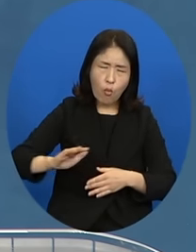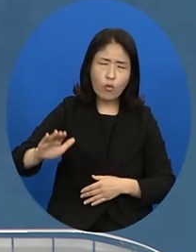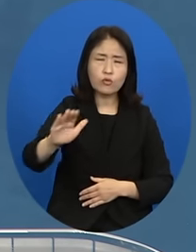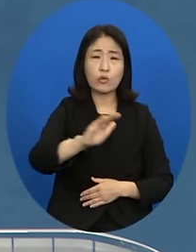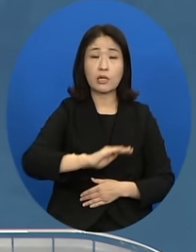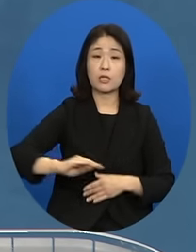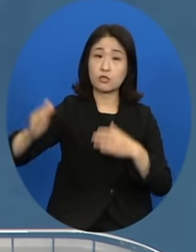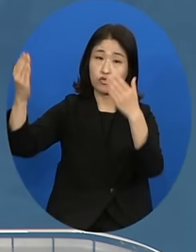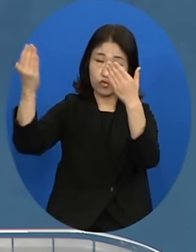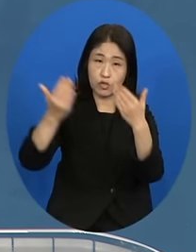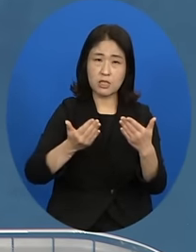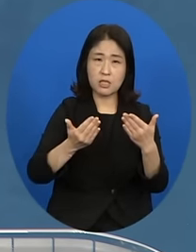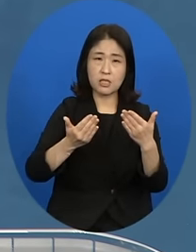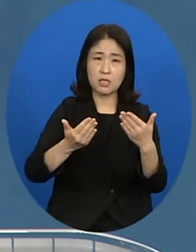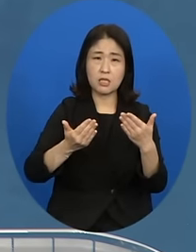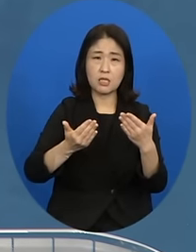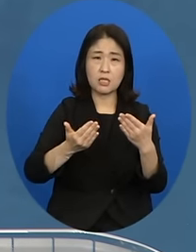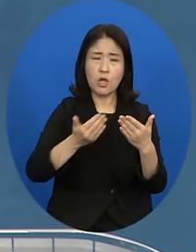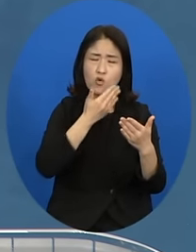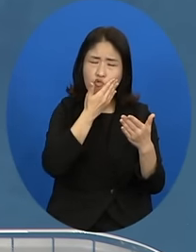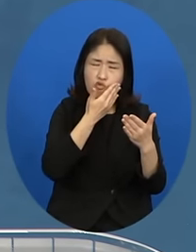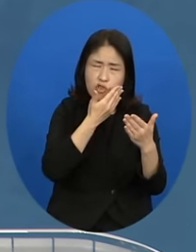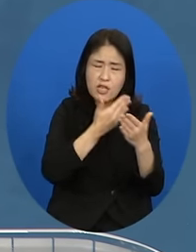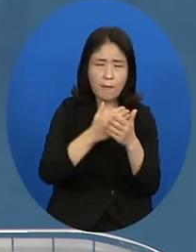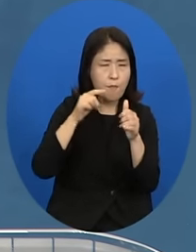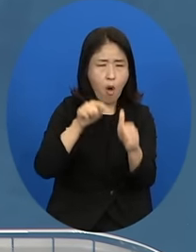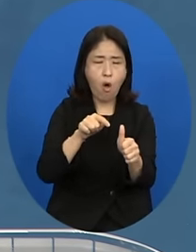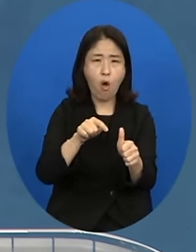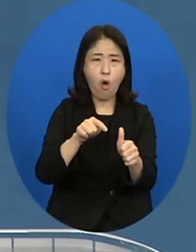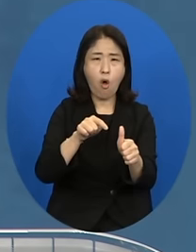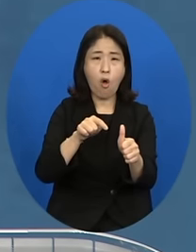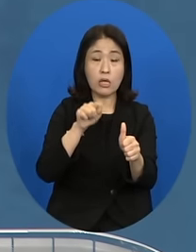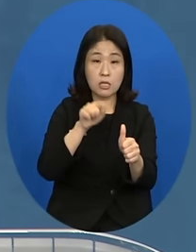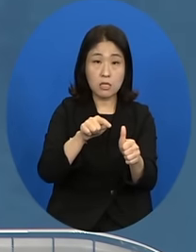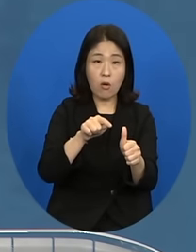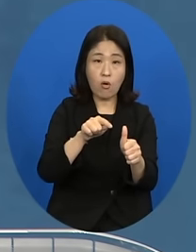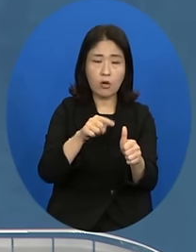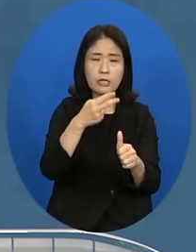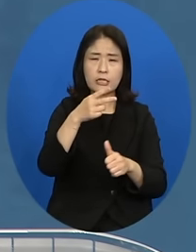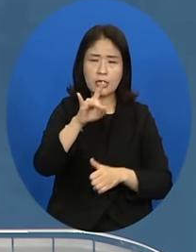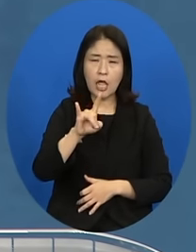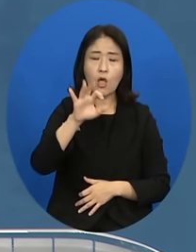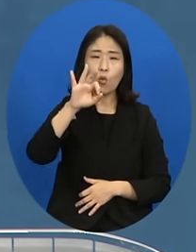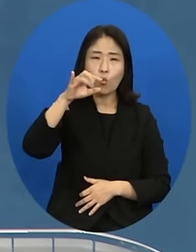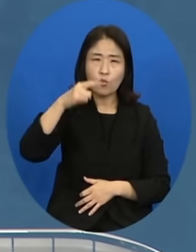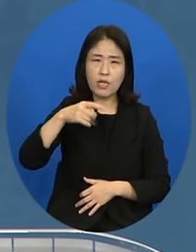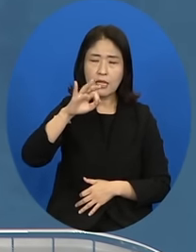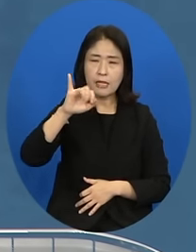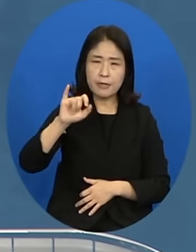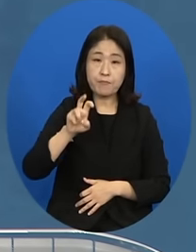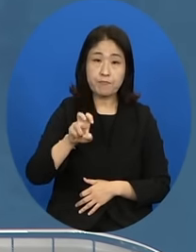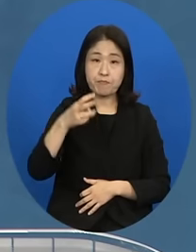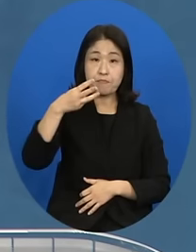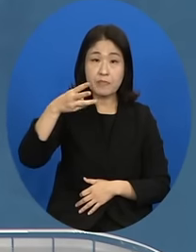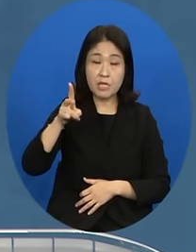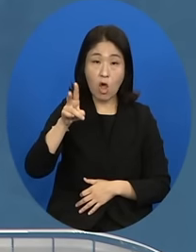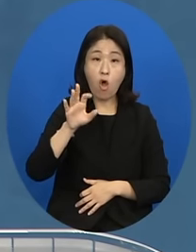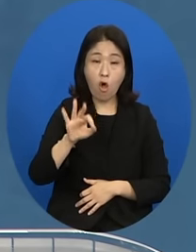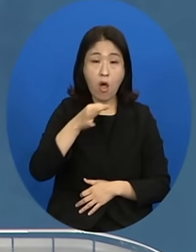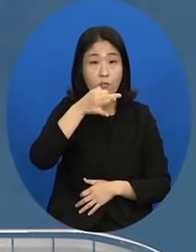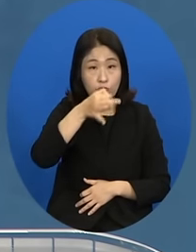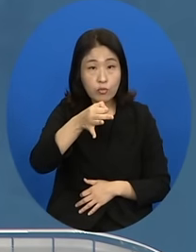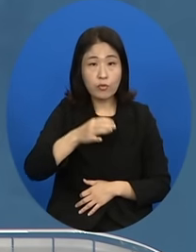주시는 엄숙한 명령입니다. 이걸 대위임령이라고 합니다. 이 자리에 있는